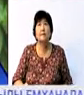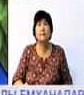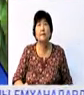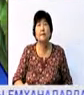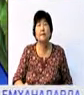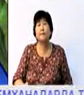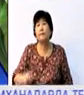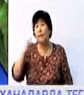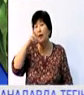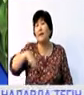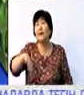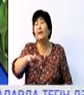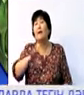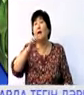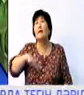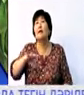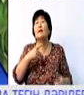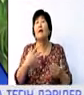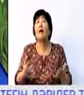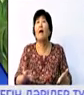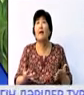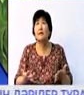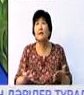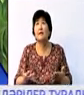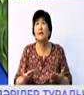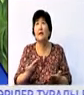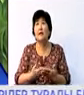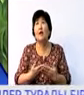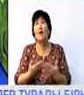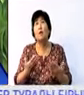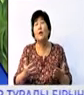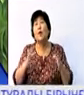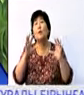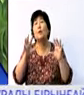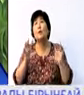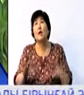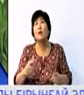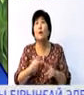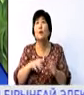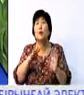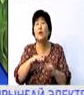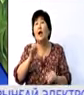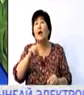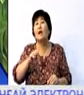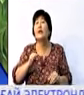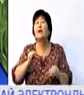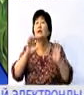Елдің елдігін айқындайтын, анықтайтын мынау заң, оның ішінде ата заң